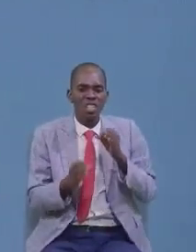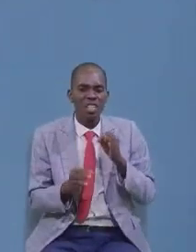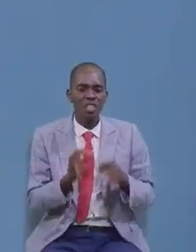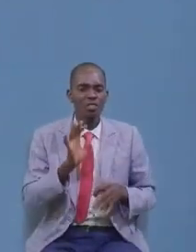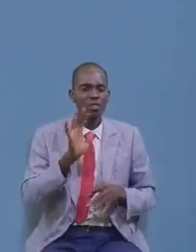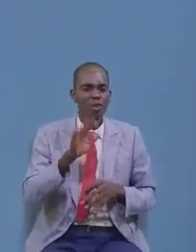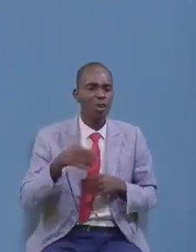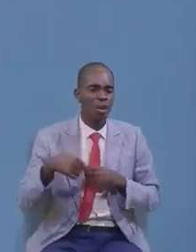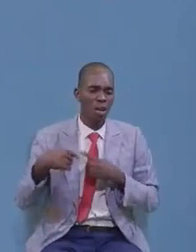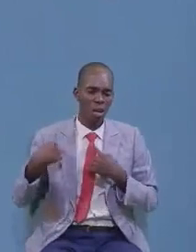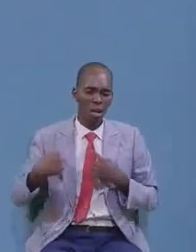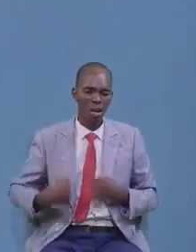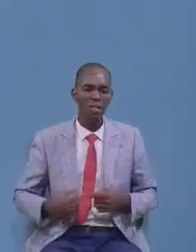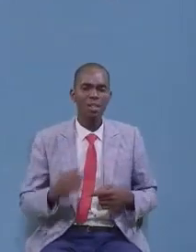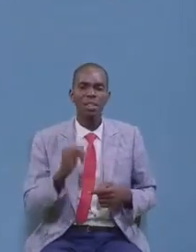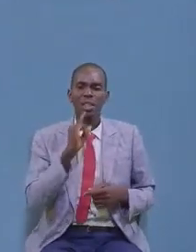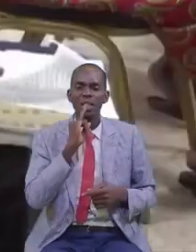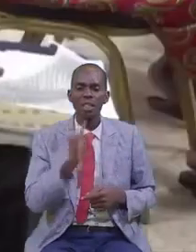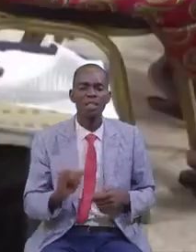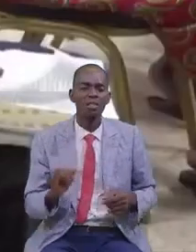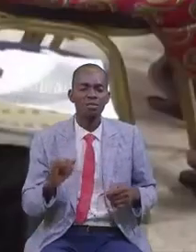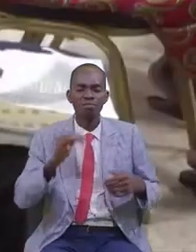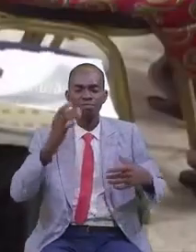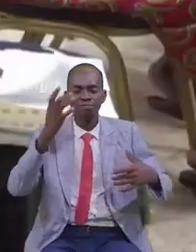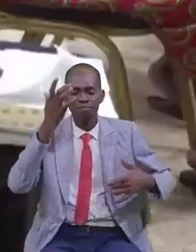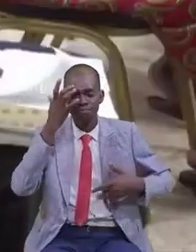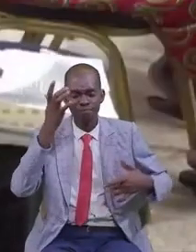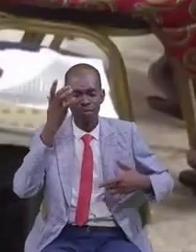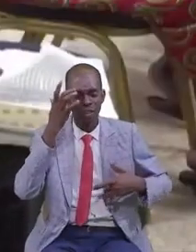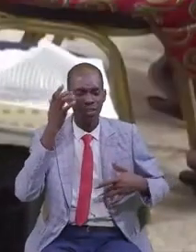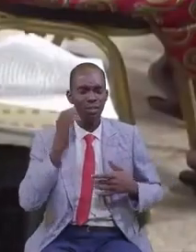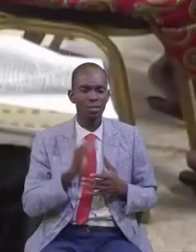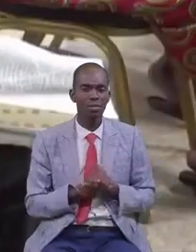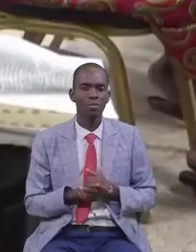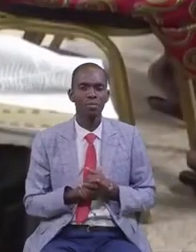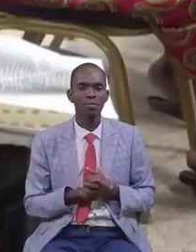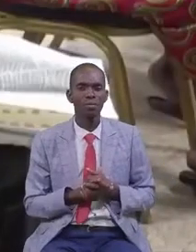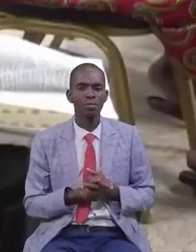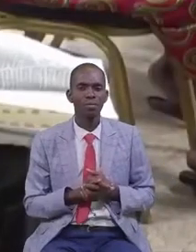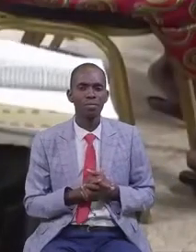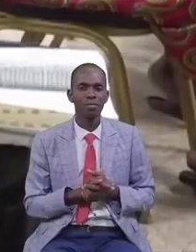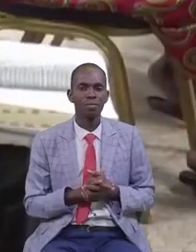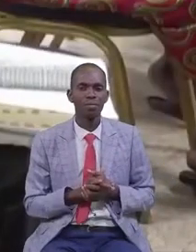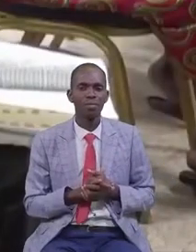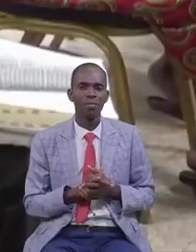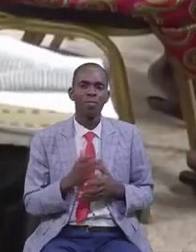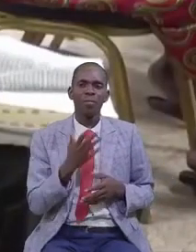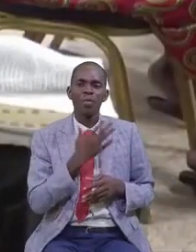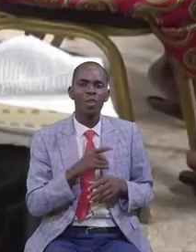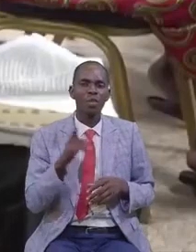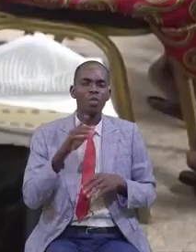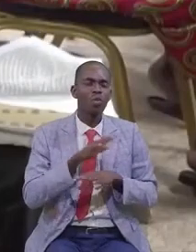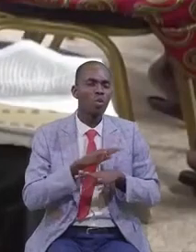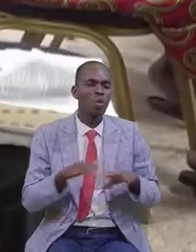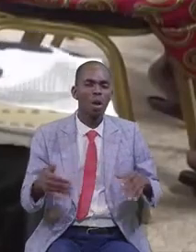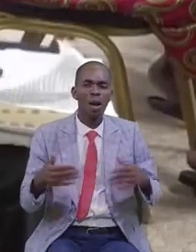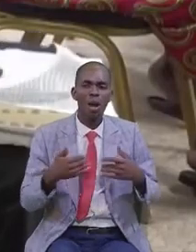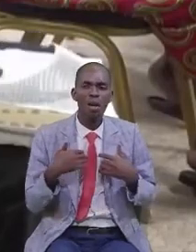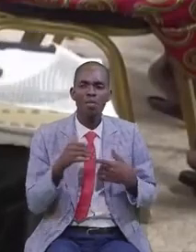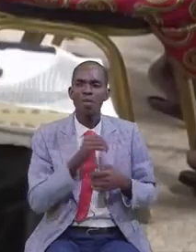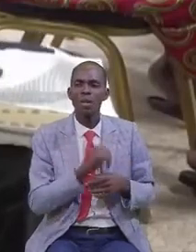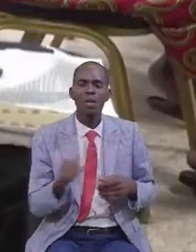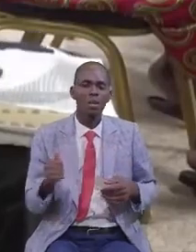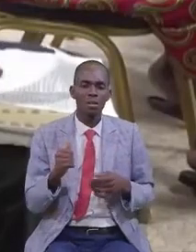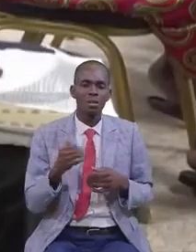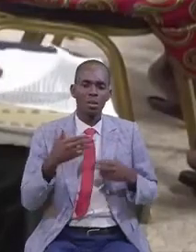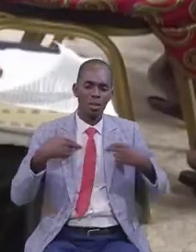heart is diseased, హృదయము గనక వ్యాధిగ్రస్తంగా ఉంటే, and you do not have a healthy